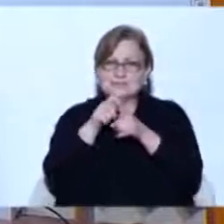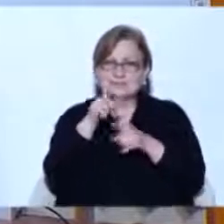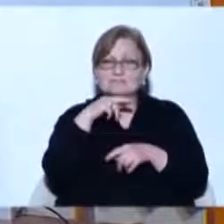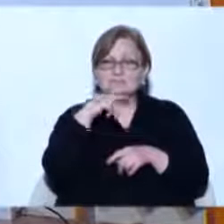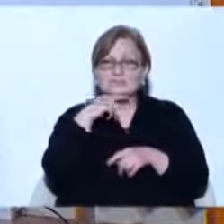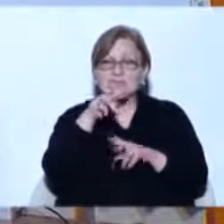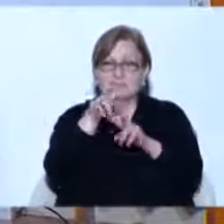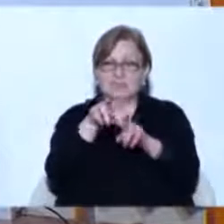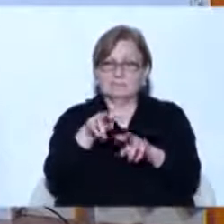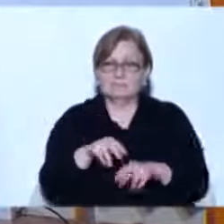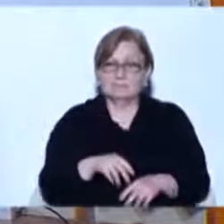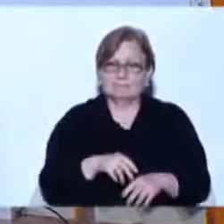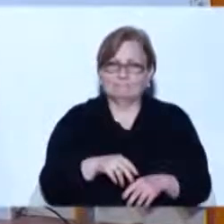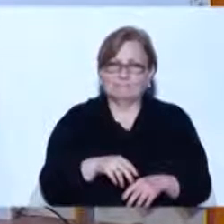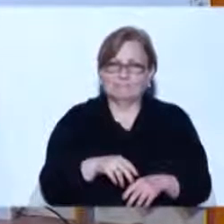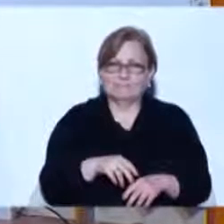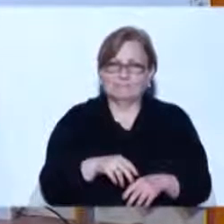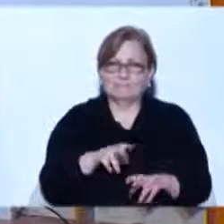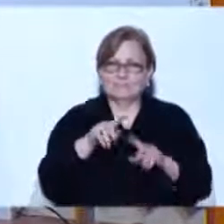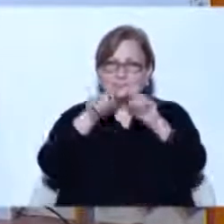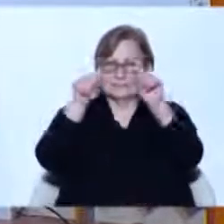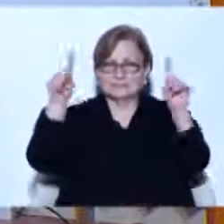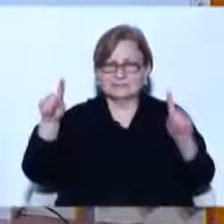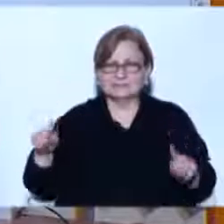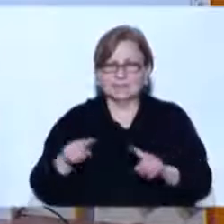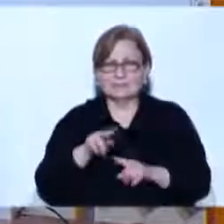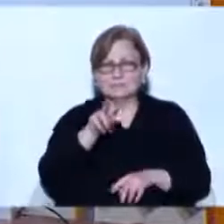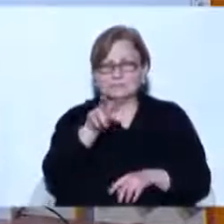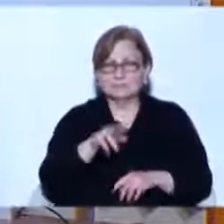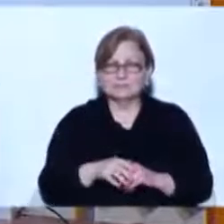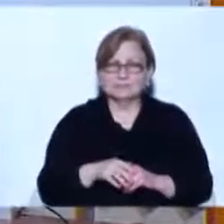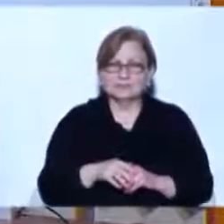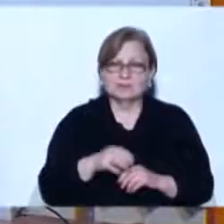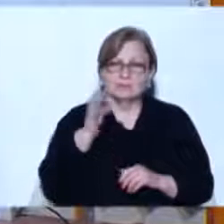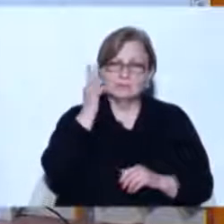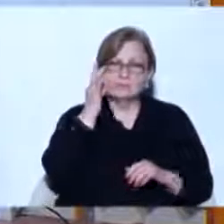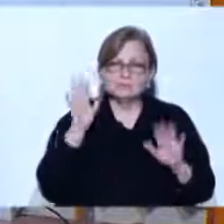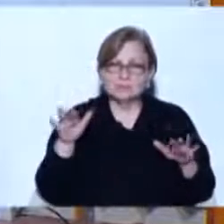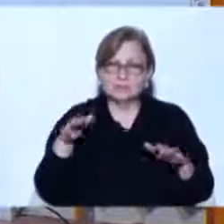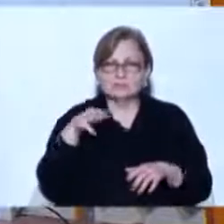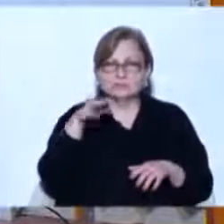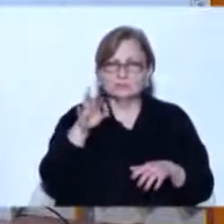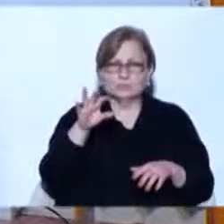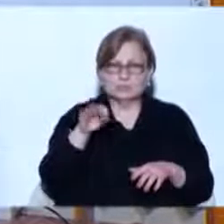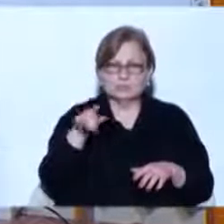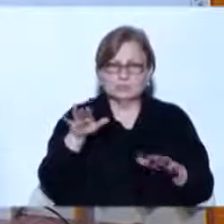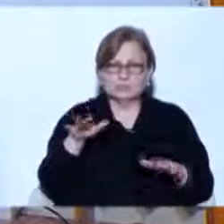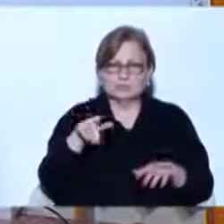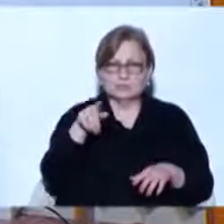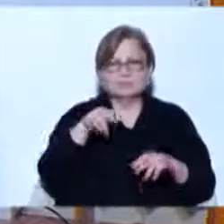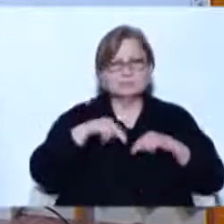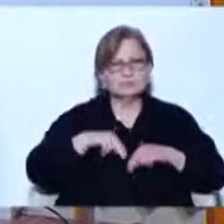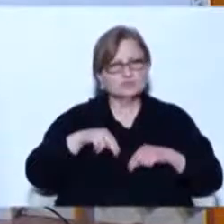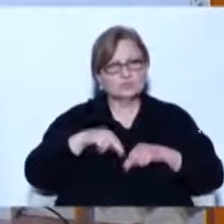დავაკვირდეთ და დაფისკენ შემოიხედე. ფუტკარი ტოტო. ფუტკარი ყველაზე